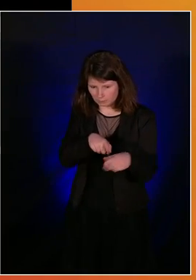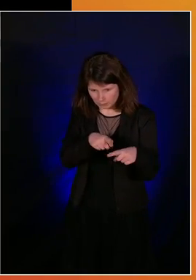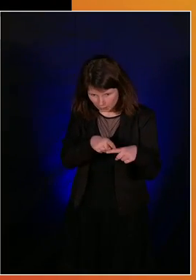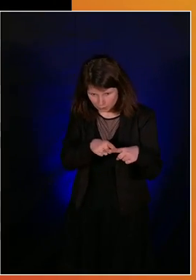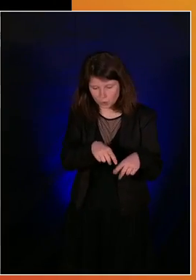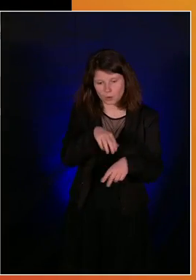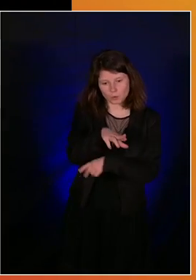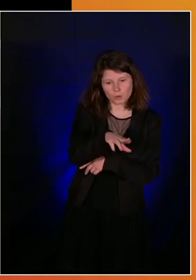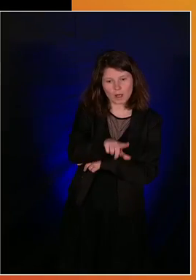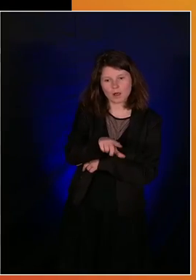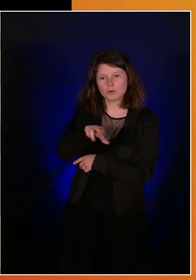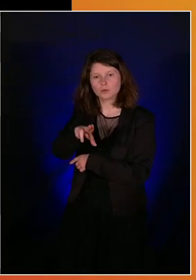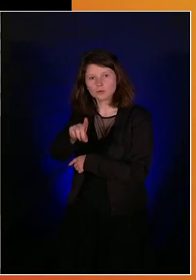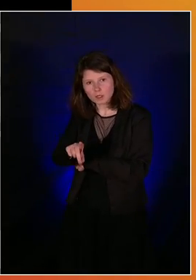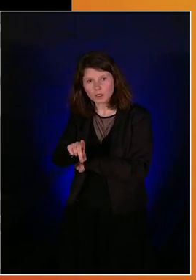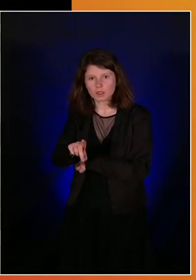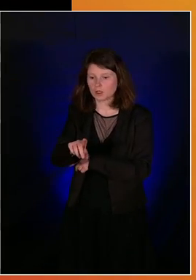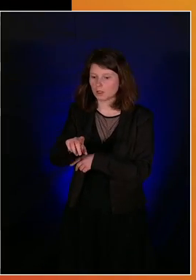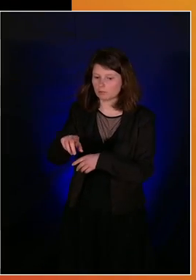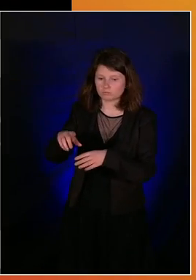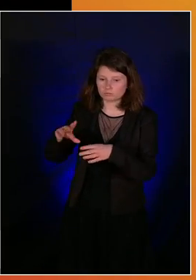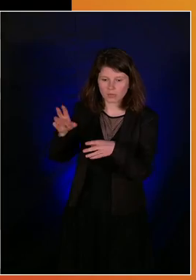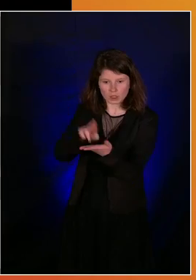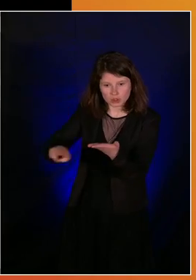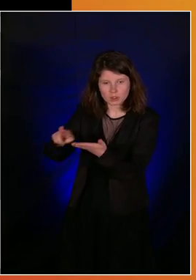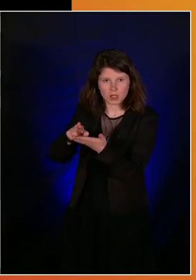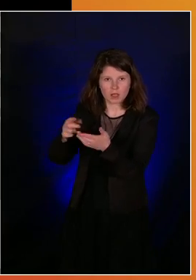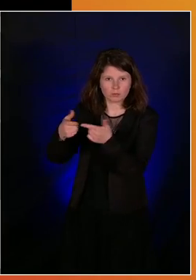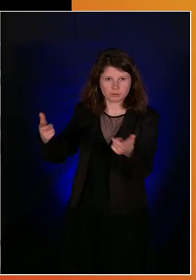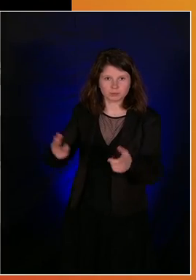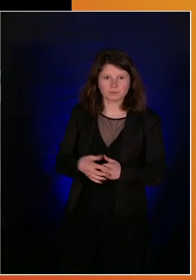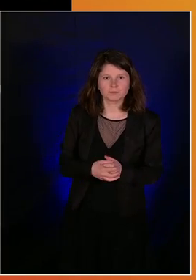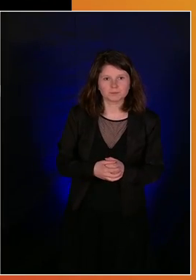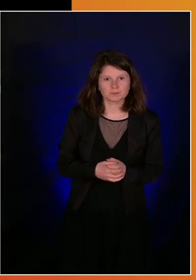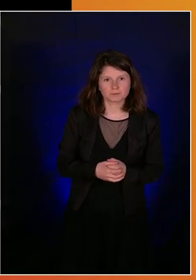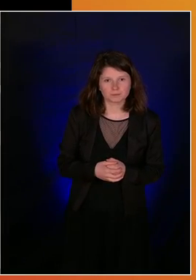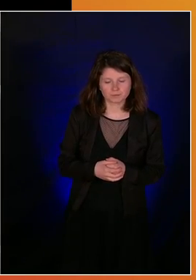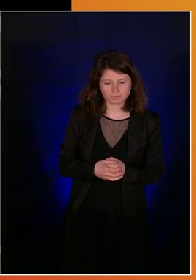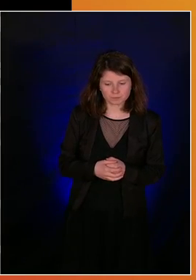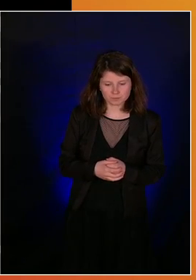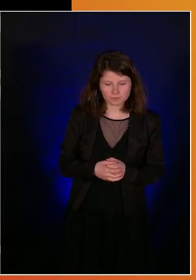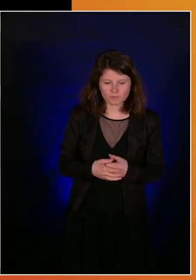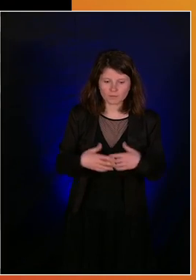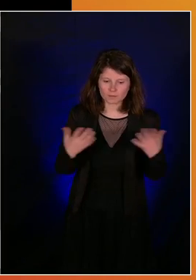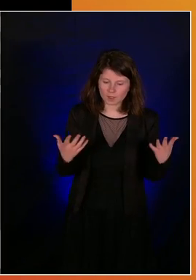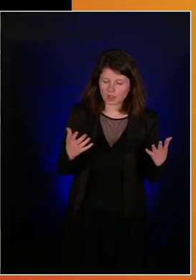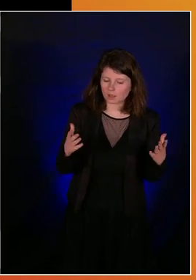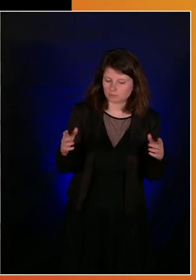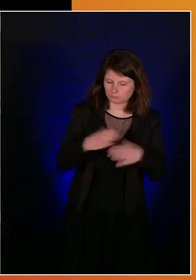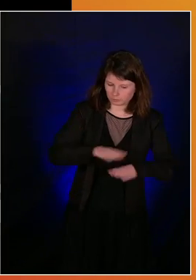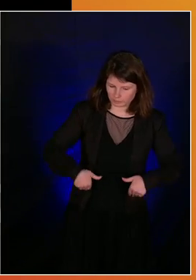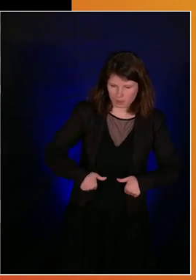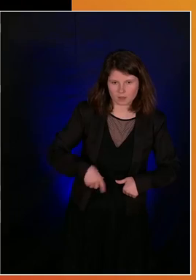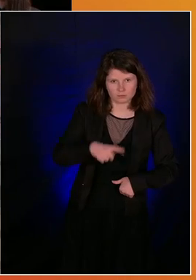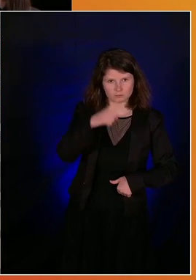régionale conf enfin pour finir rapidement un point de vue personnel cette lutte m'a